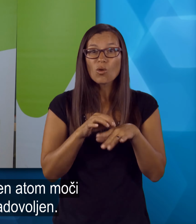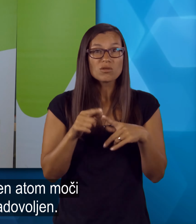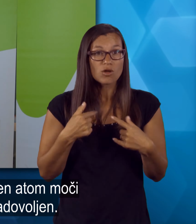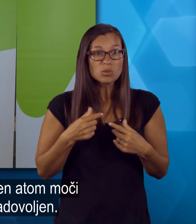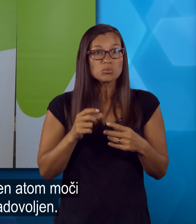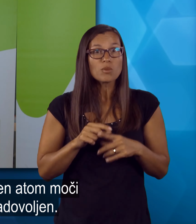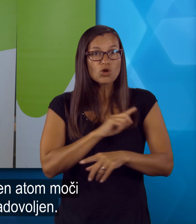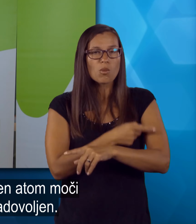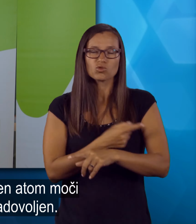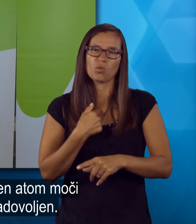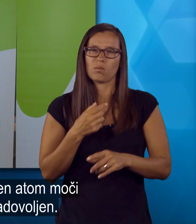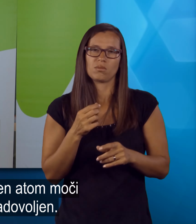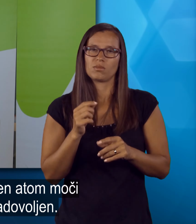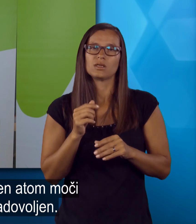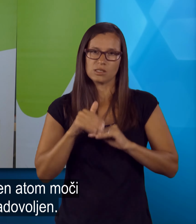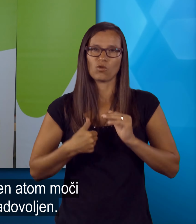še na tom od sebe ne bom zadovoljen.